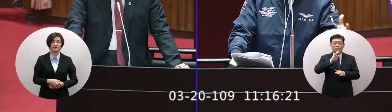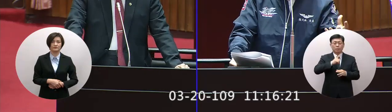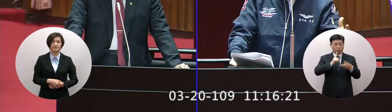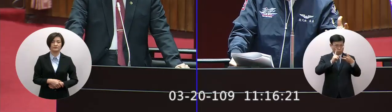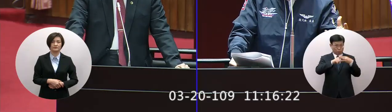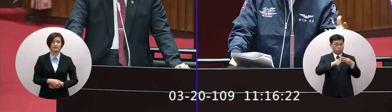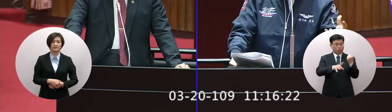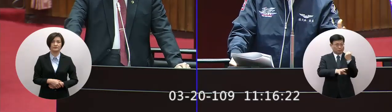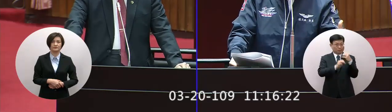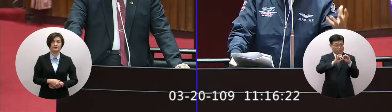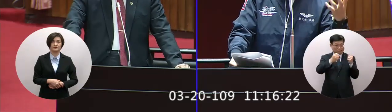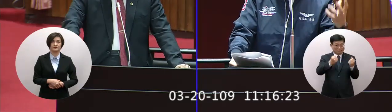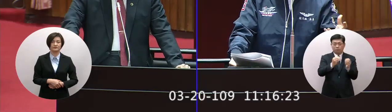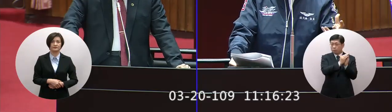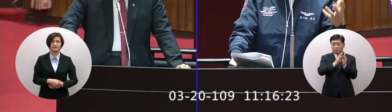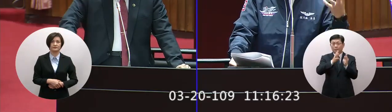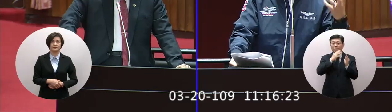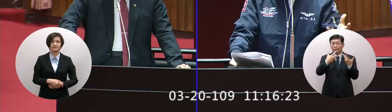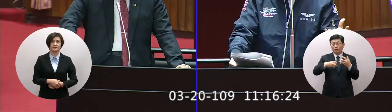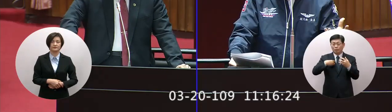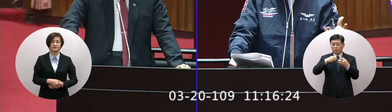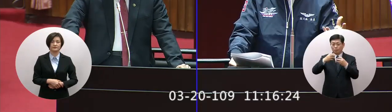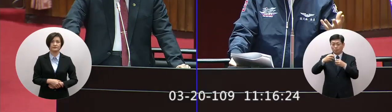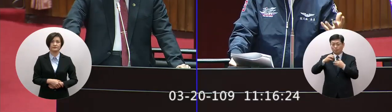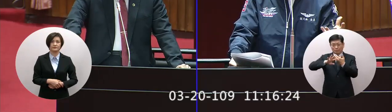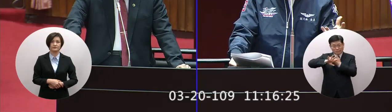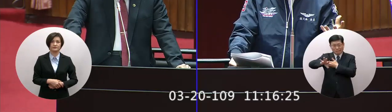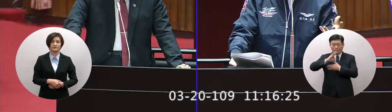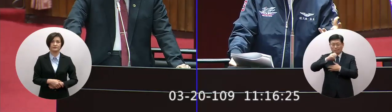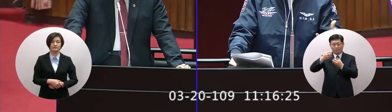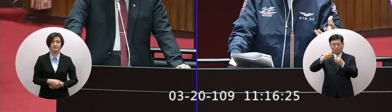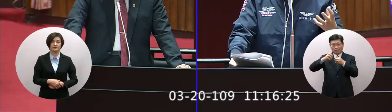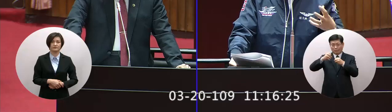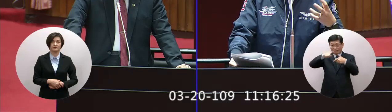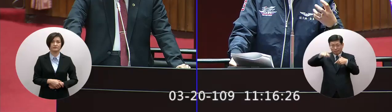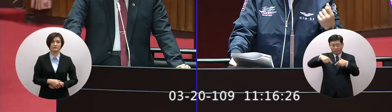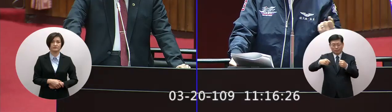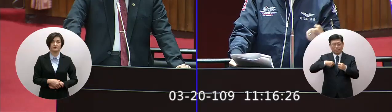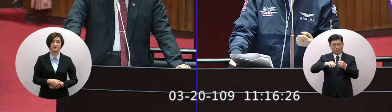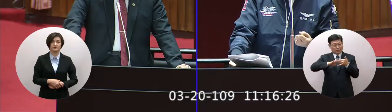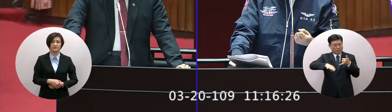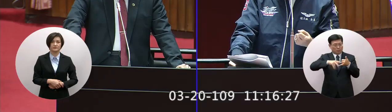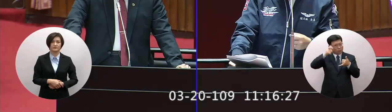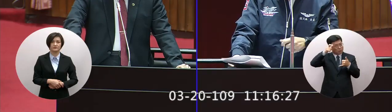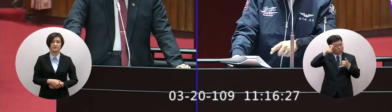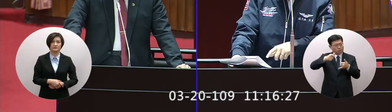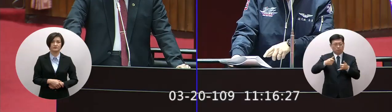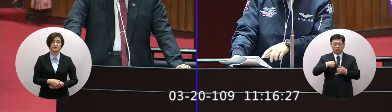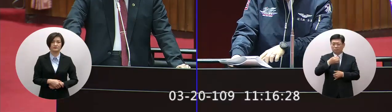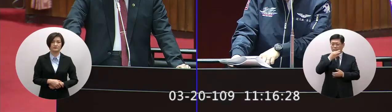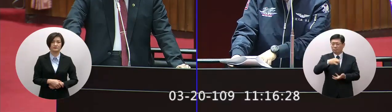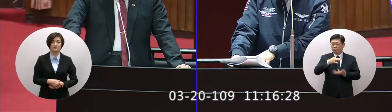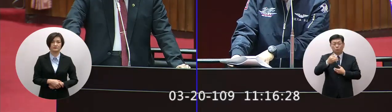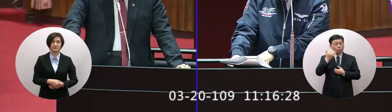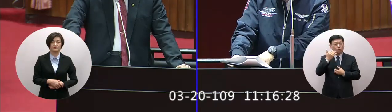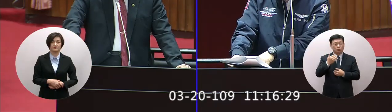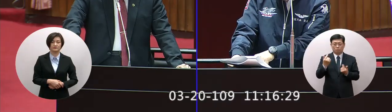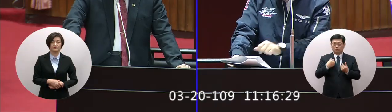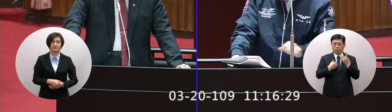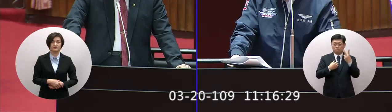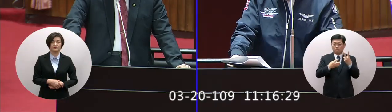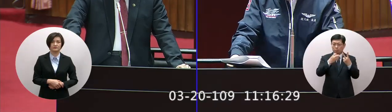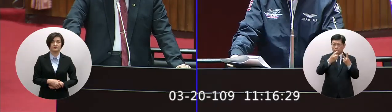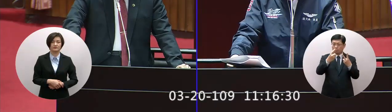基地在桃园。但它其实很多零组件在南部，在高雄，所以呢，其实我们相当的忧心说，现在从这个我